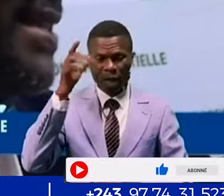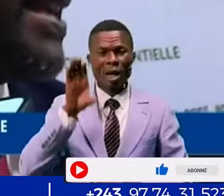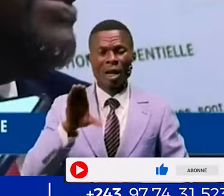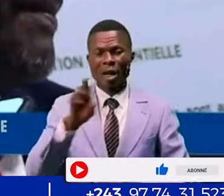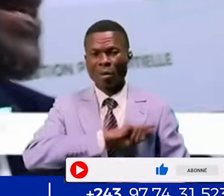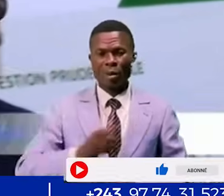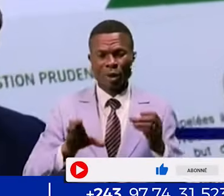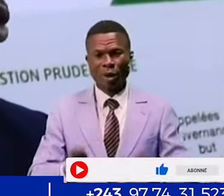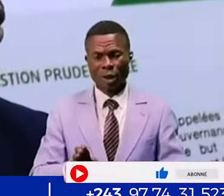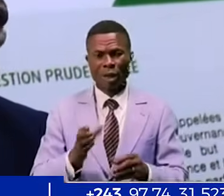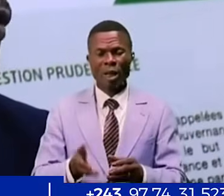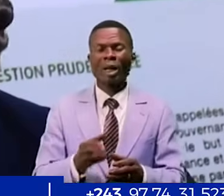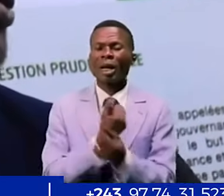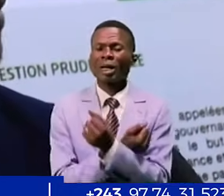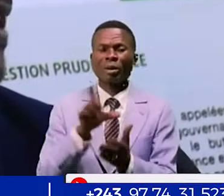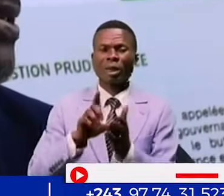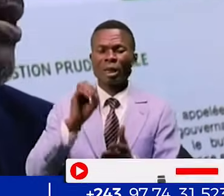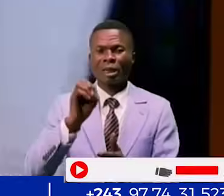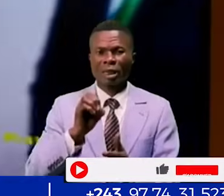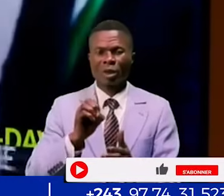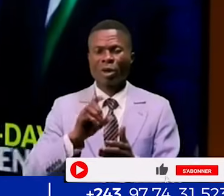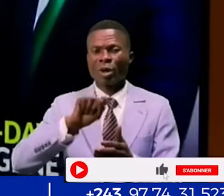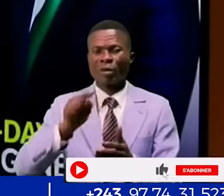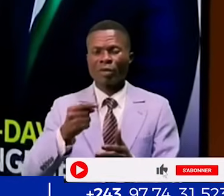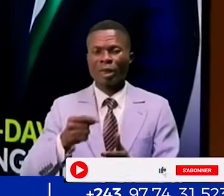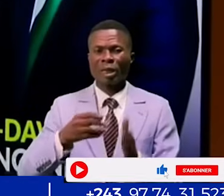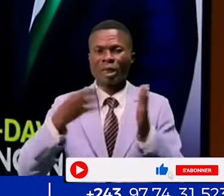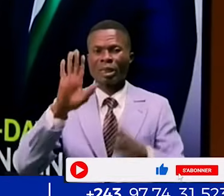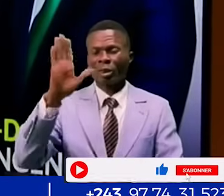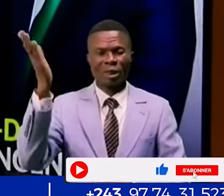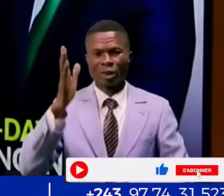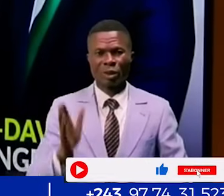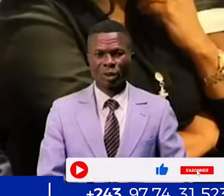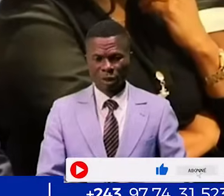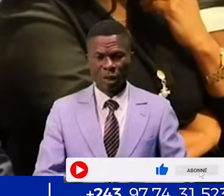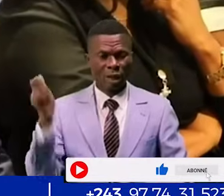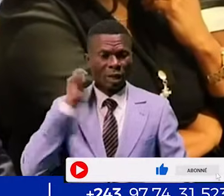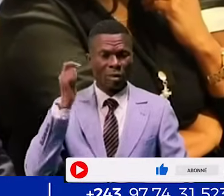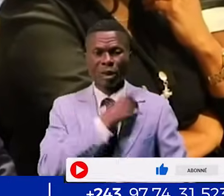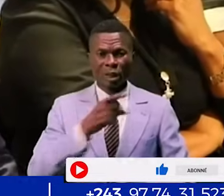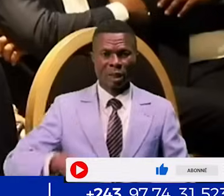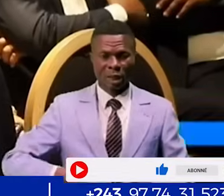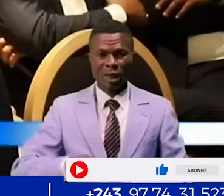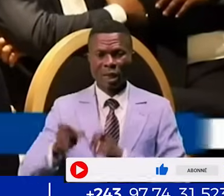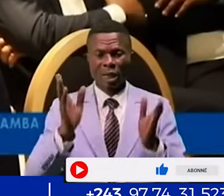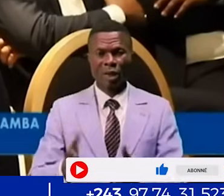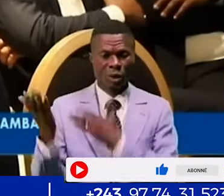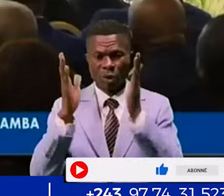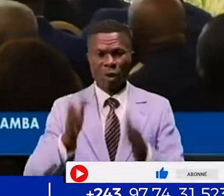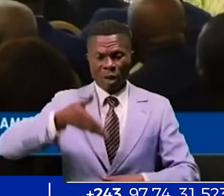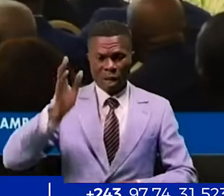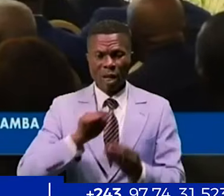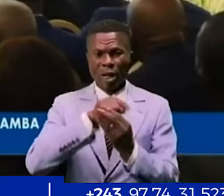de la RDC qui dépasse la note de 0,75. Le professeur Nzoimbengene est docteur en administration des affaires et